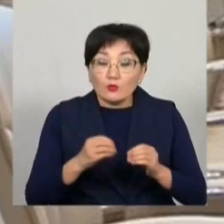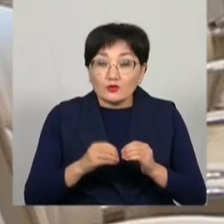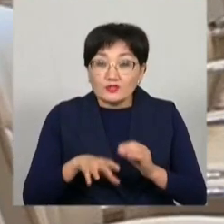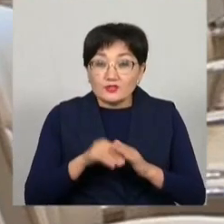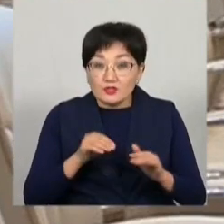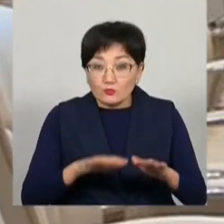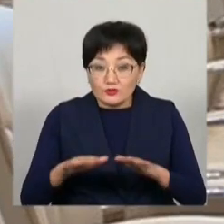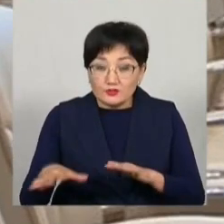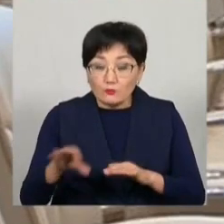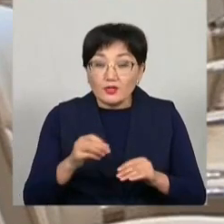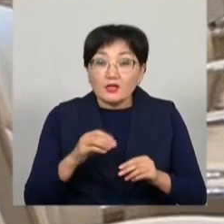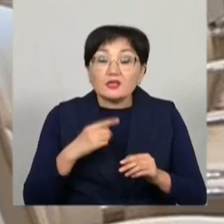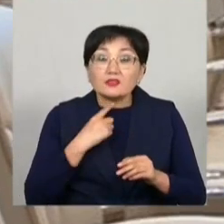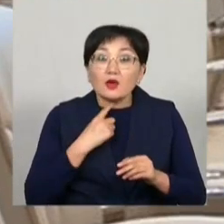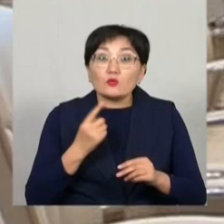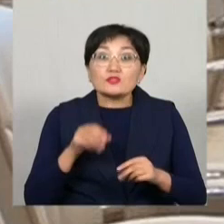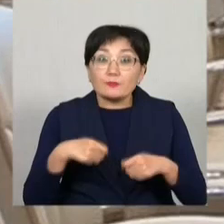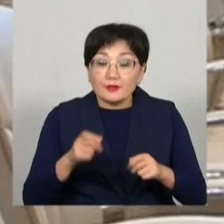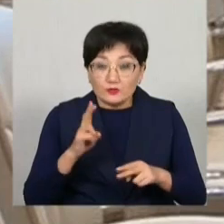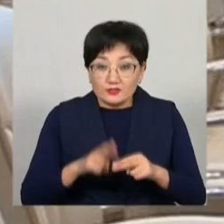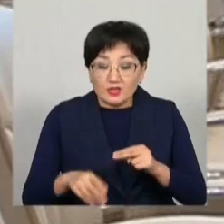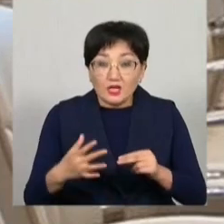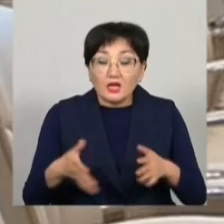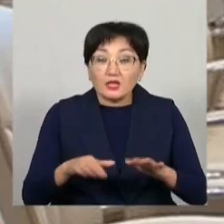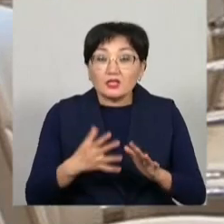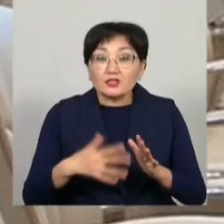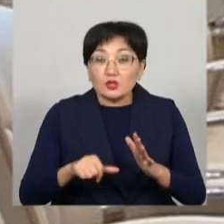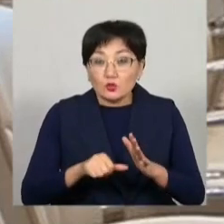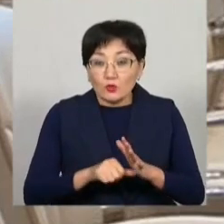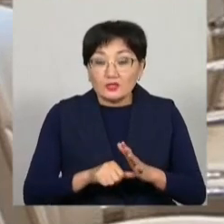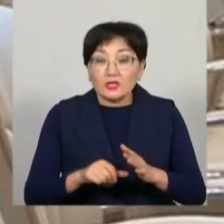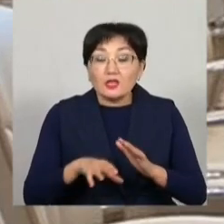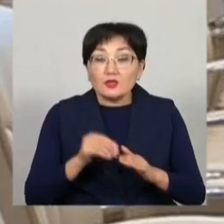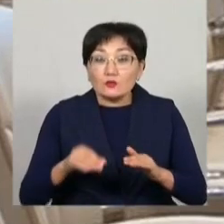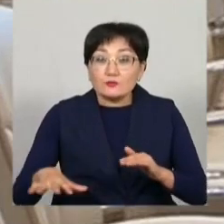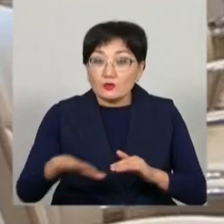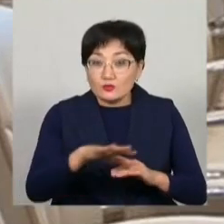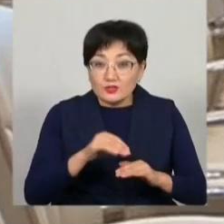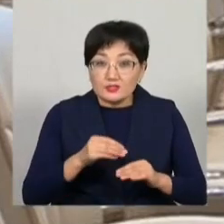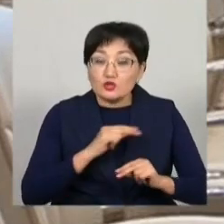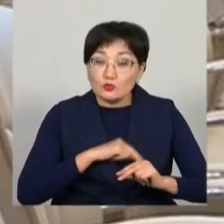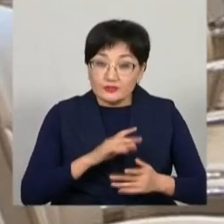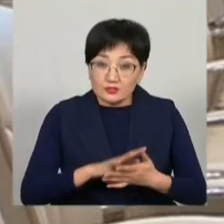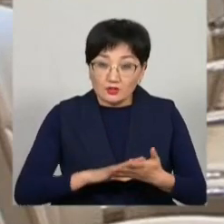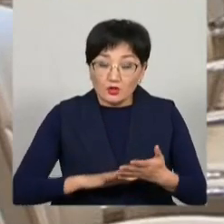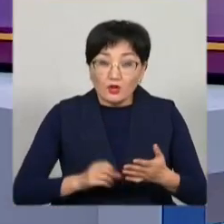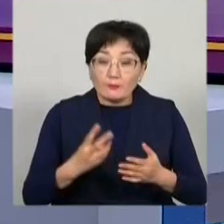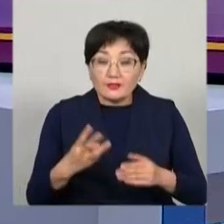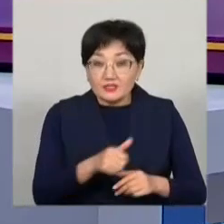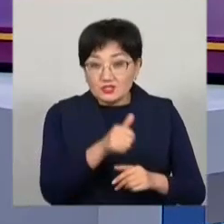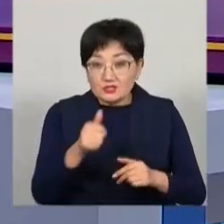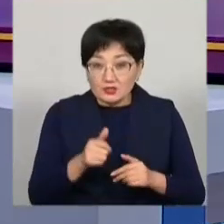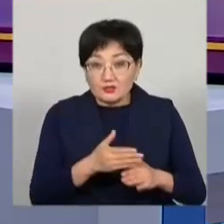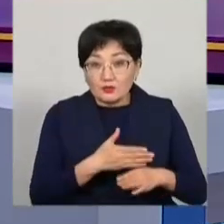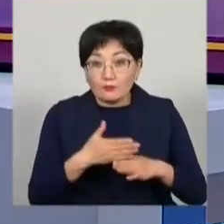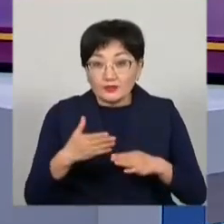беру аяқталған, ал қалған 56-сы өз жұмысын жалғастыруда. Сонда яқы айта кетек, бірер сағаттардан кейін біздің